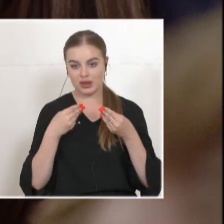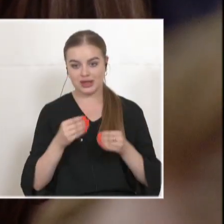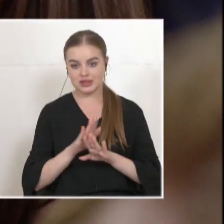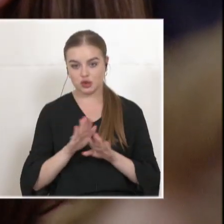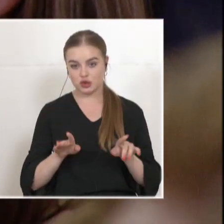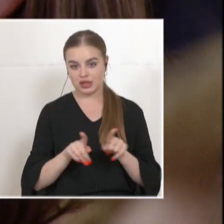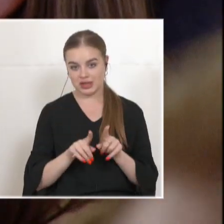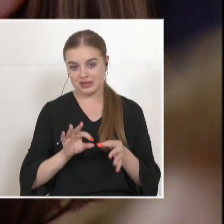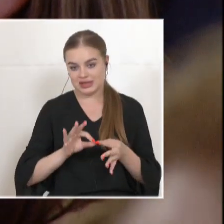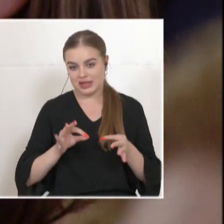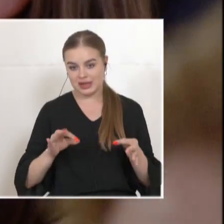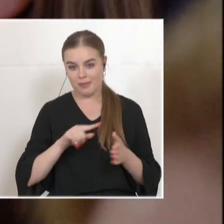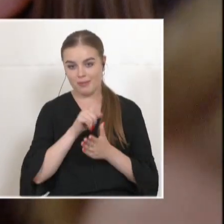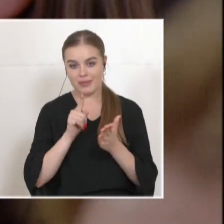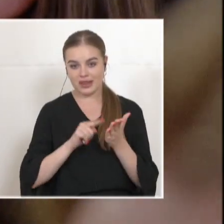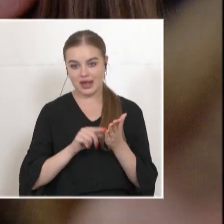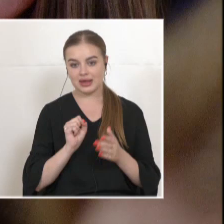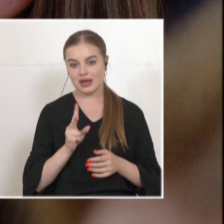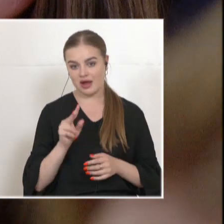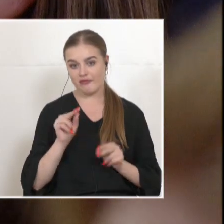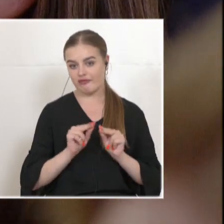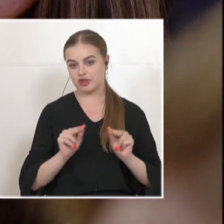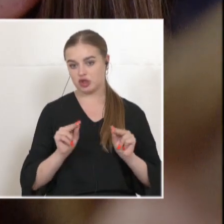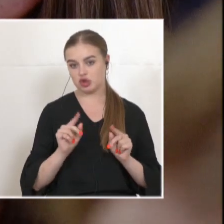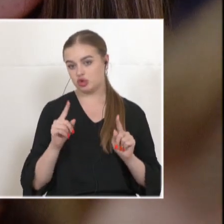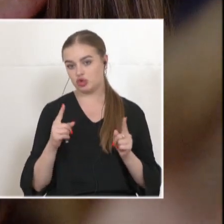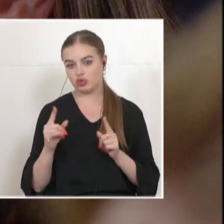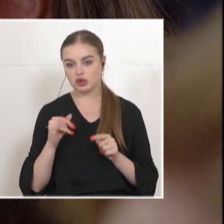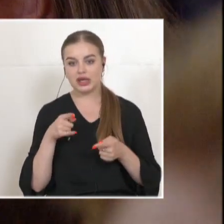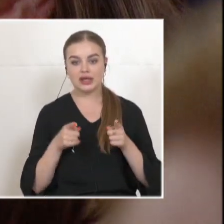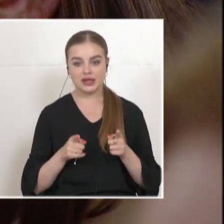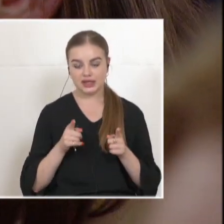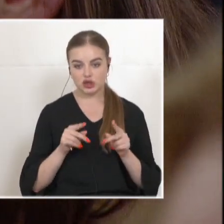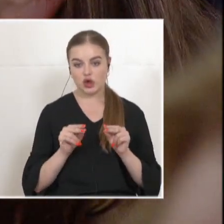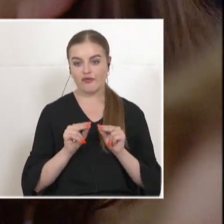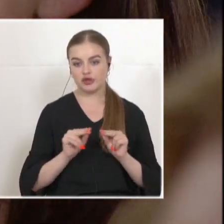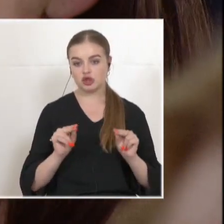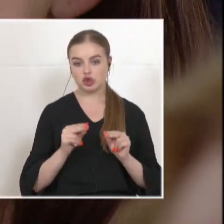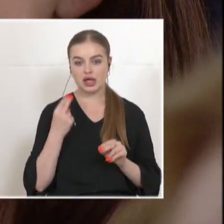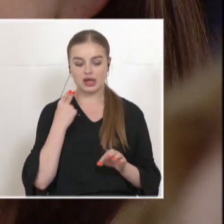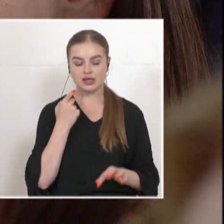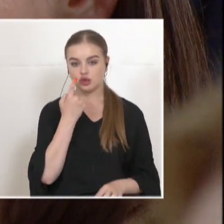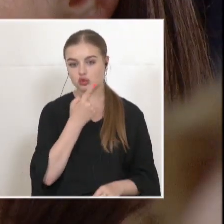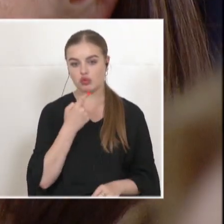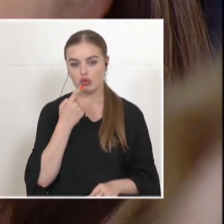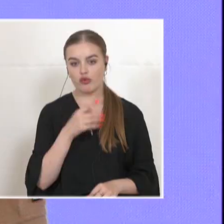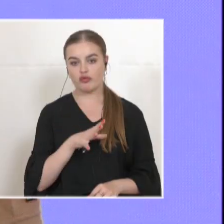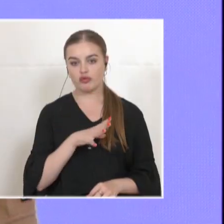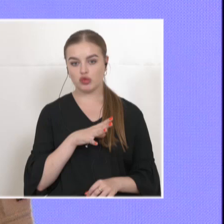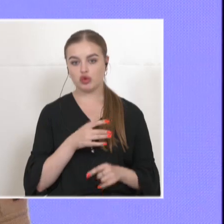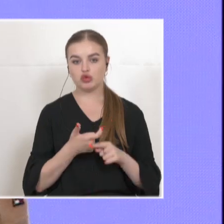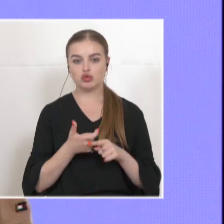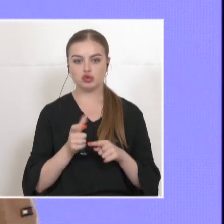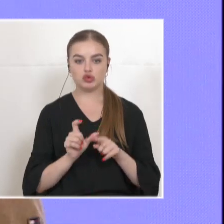як вчителі. Чомусь. І дійсно, вчити англійську мову було